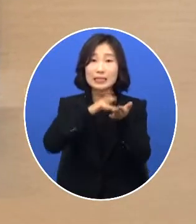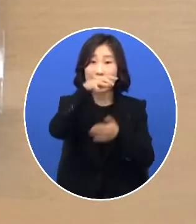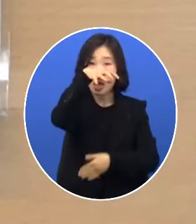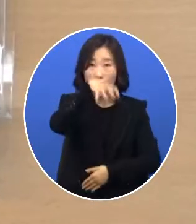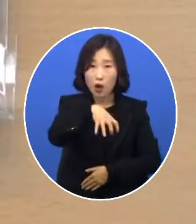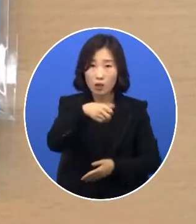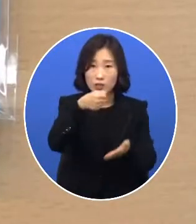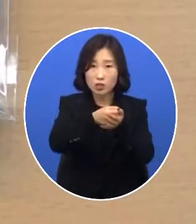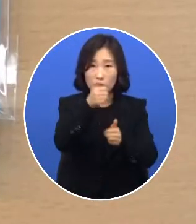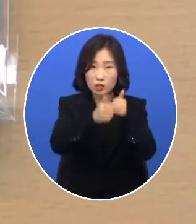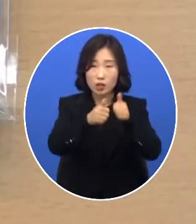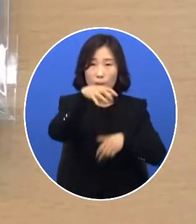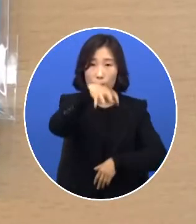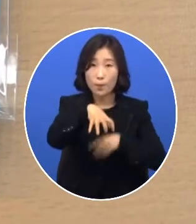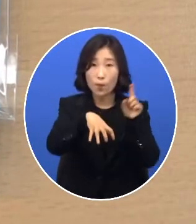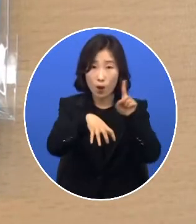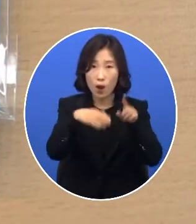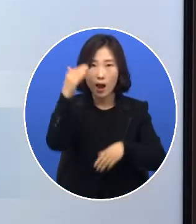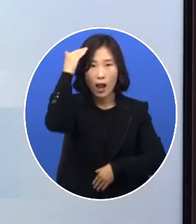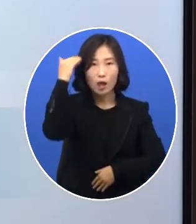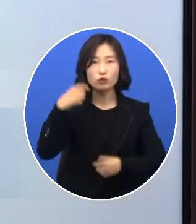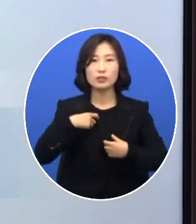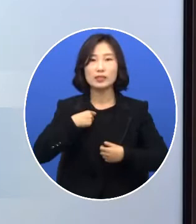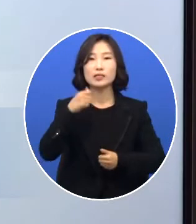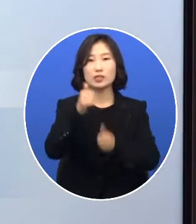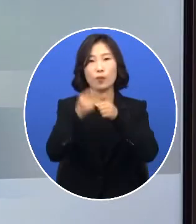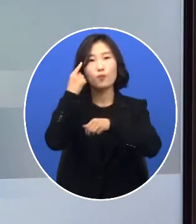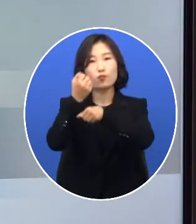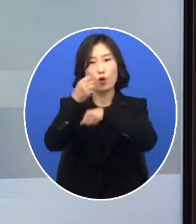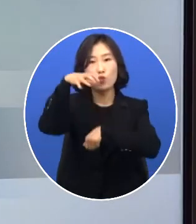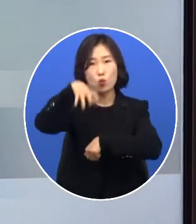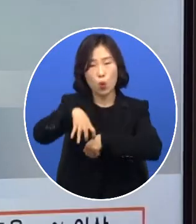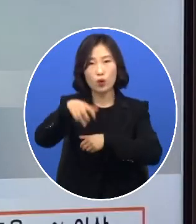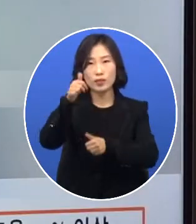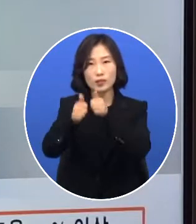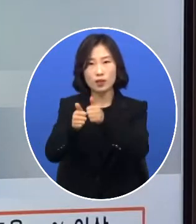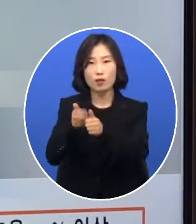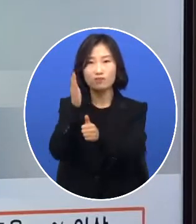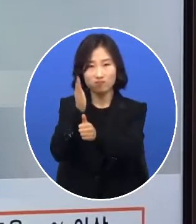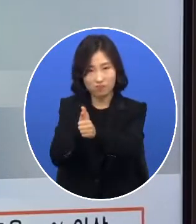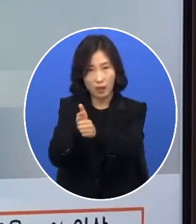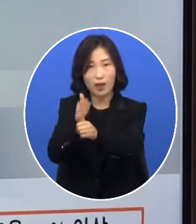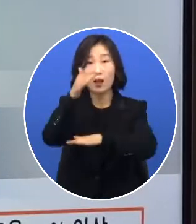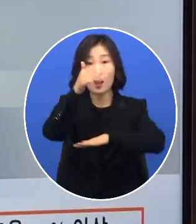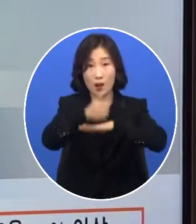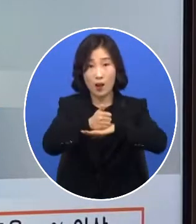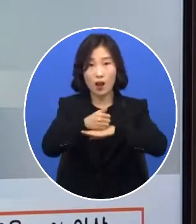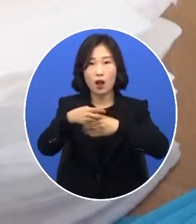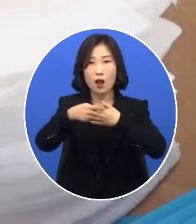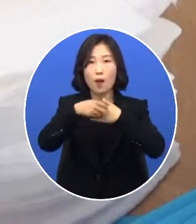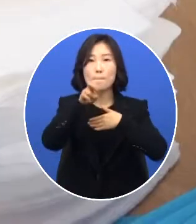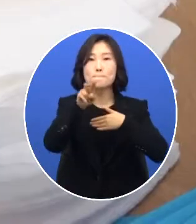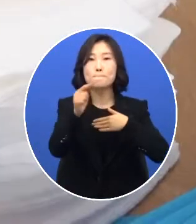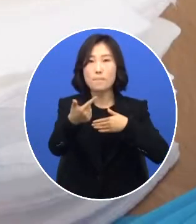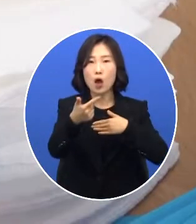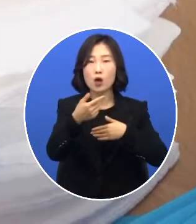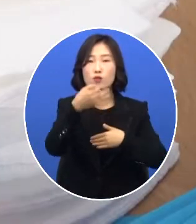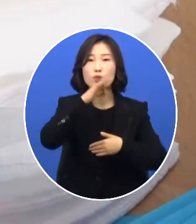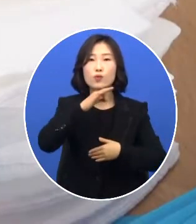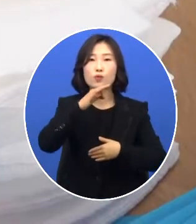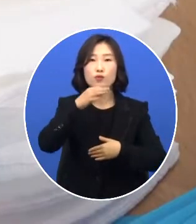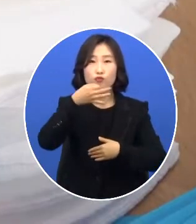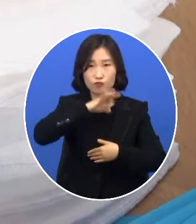식약처 지정 시험기관인 한국의료시험연구원의 시험을 의뢰한 결과 면 유해성 및 필터 효능을